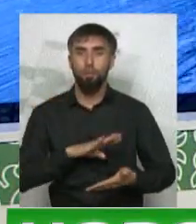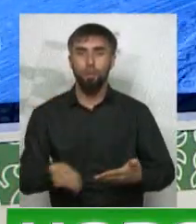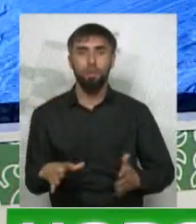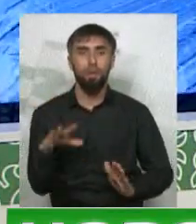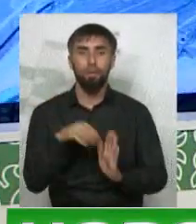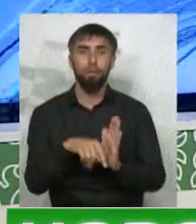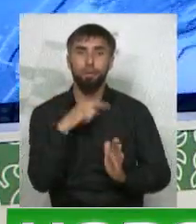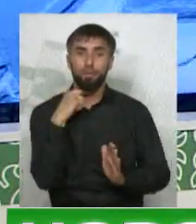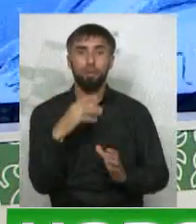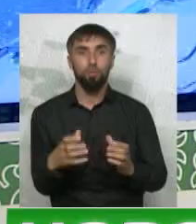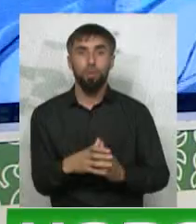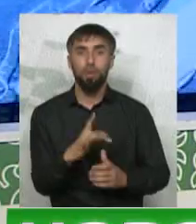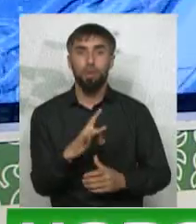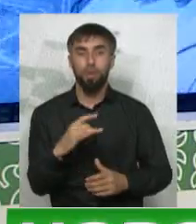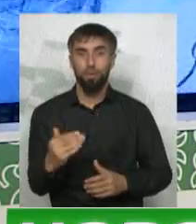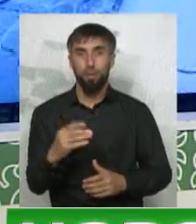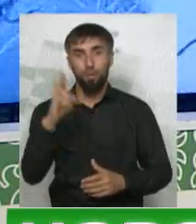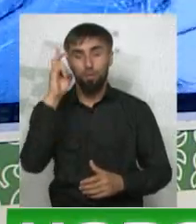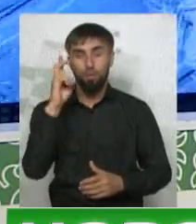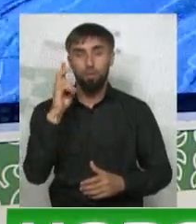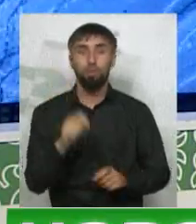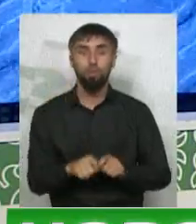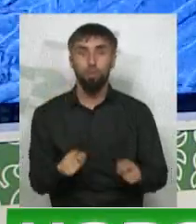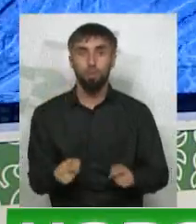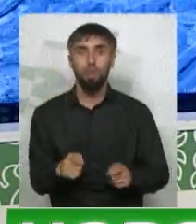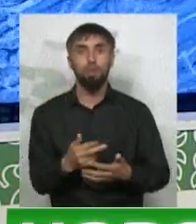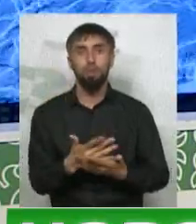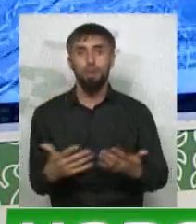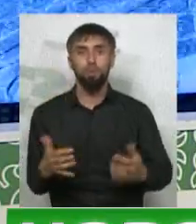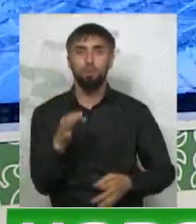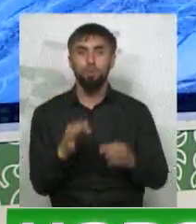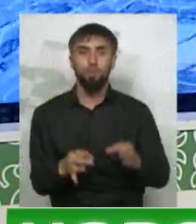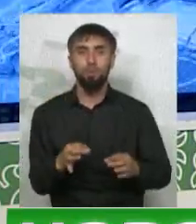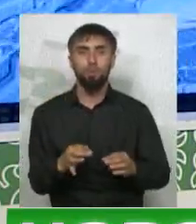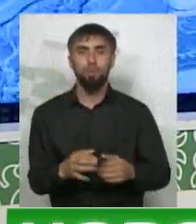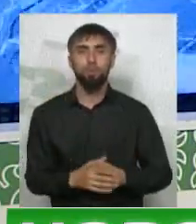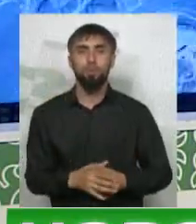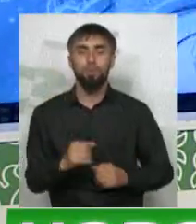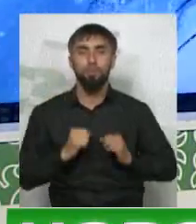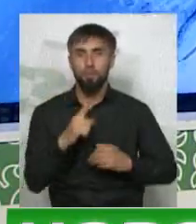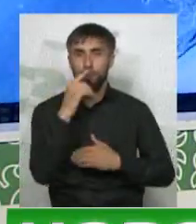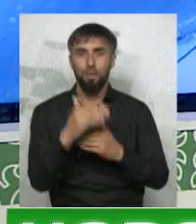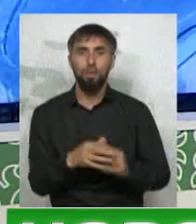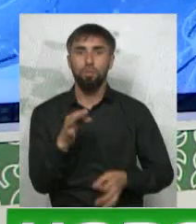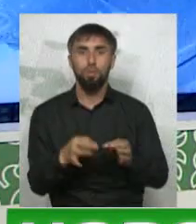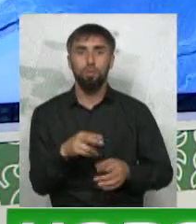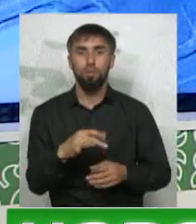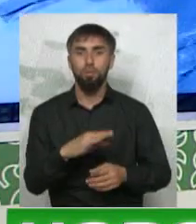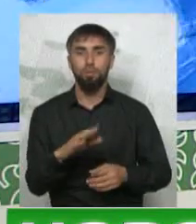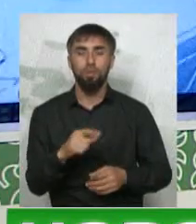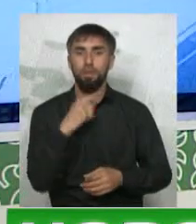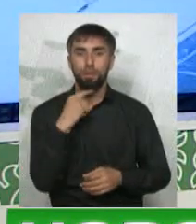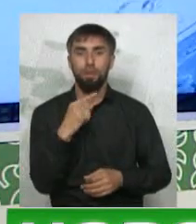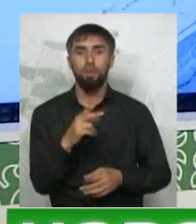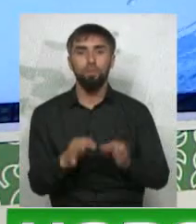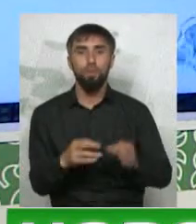включения Ингушетии в состав Российского государства создавались различные суды стараясь приблизить судопроизводство Ингушетии